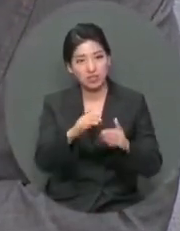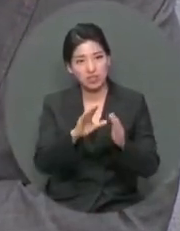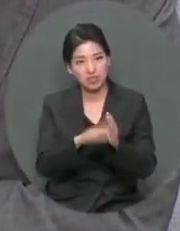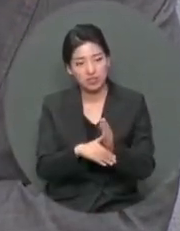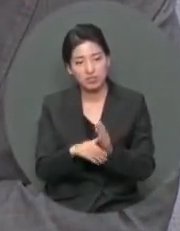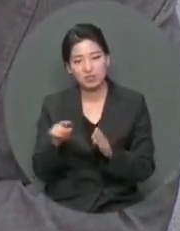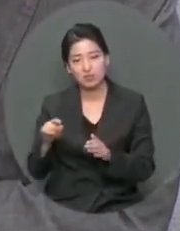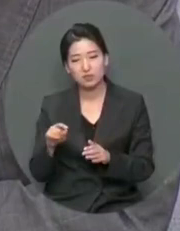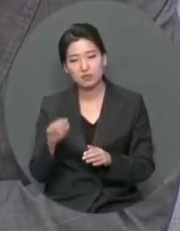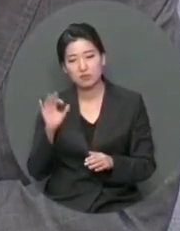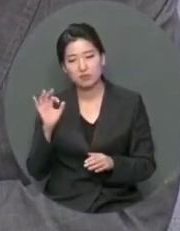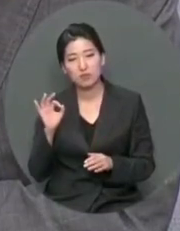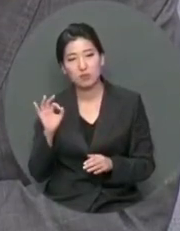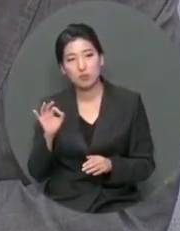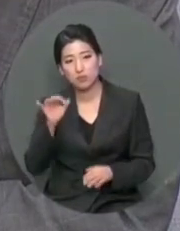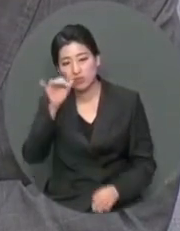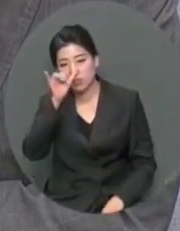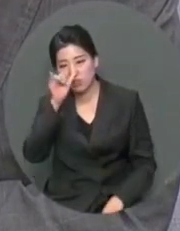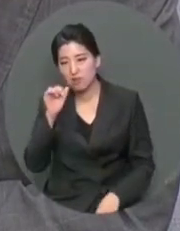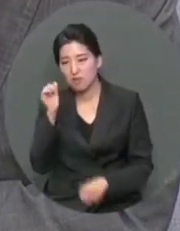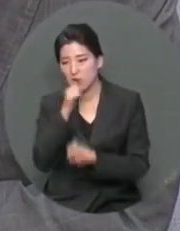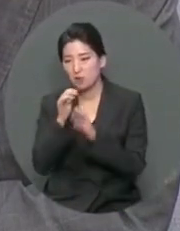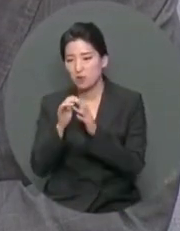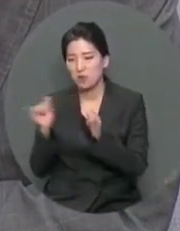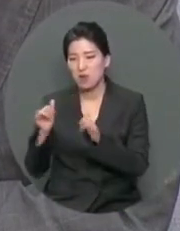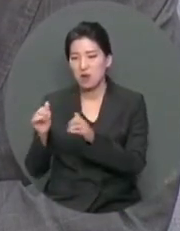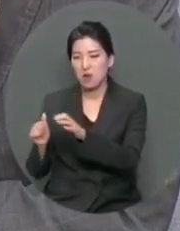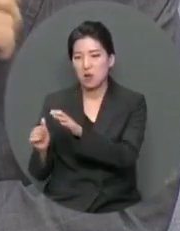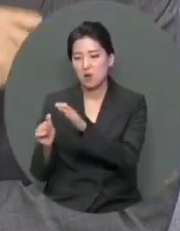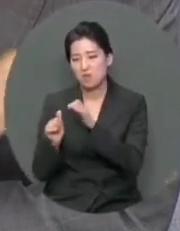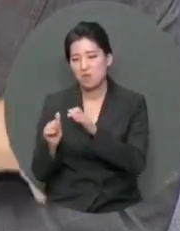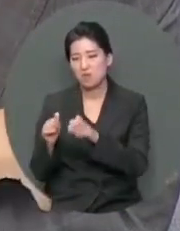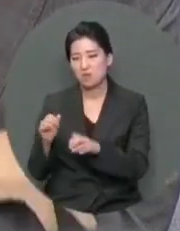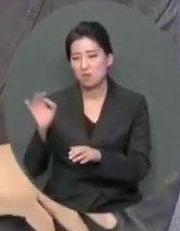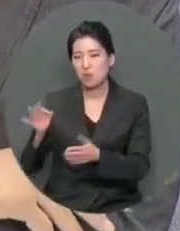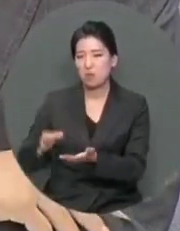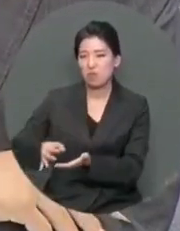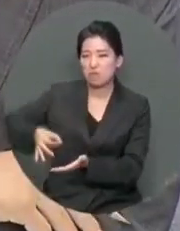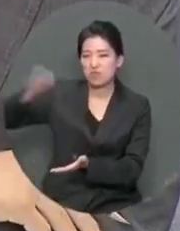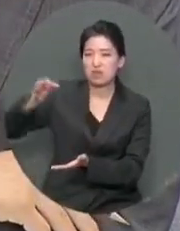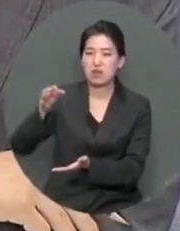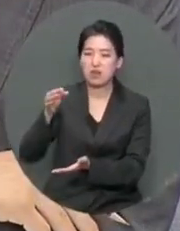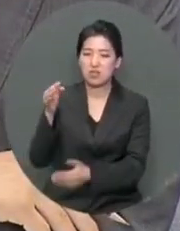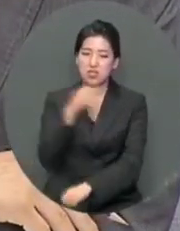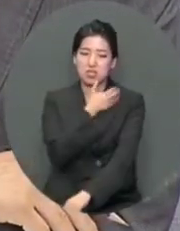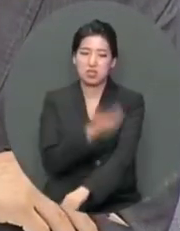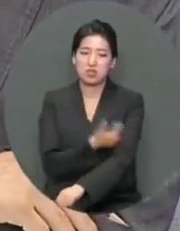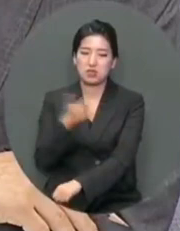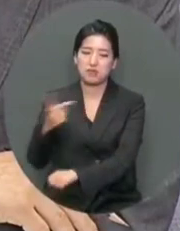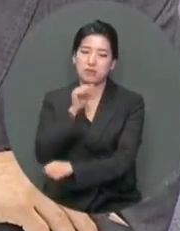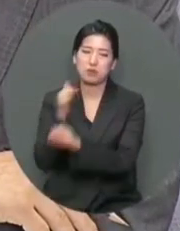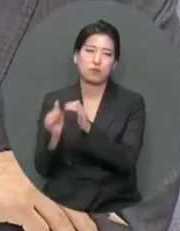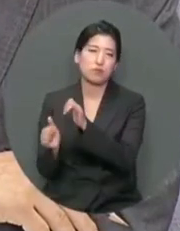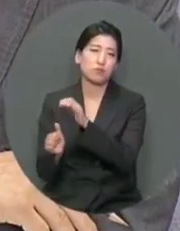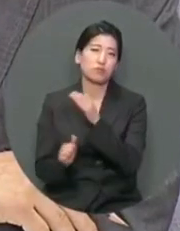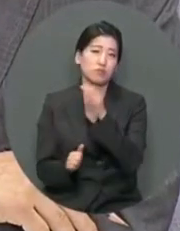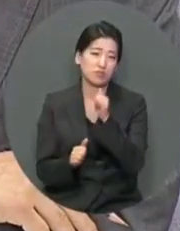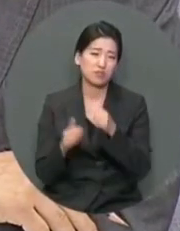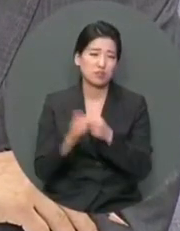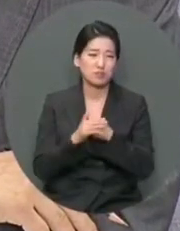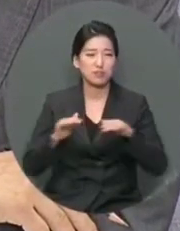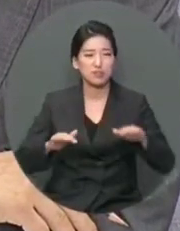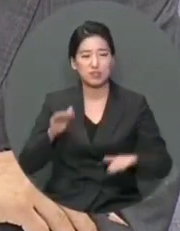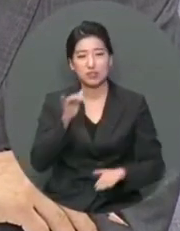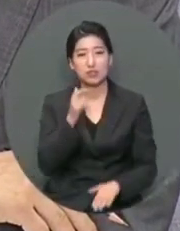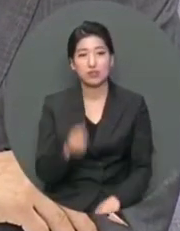경제적 여유가 있는 사람이 유능한 변호사를 선임할 가능성이 높기 때문에 저는 지금과 같은